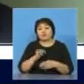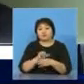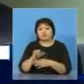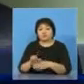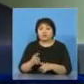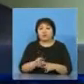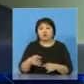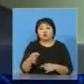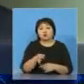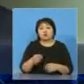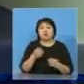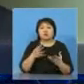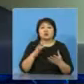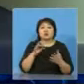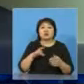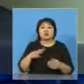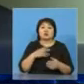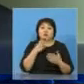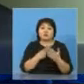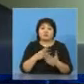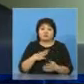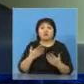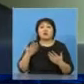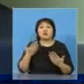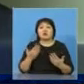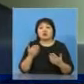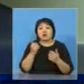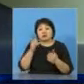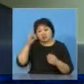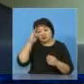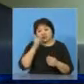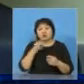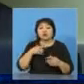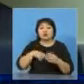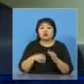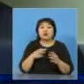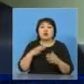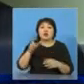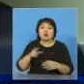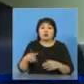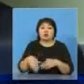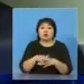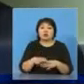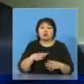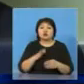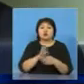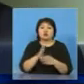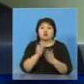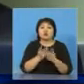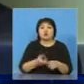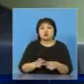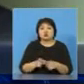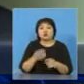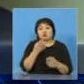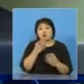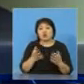осы облыстың біраз аудандарын араладық. Елдің әрине ішінде халық жолдауды өте